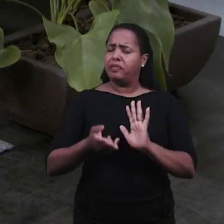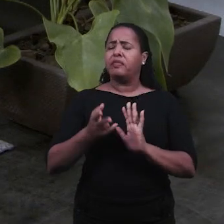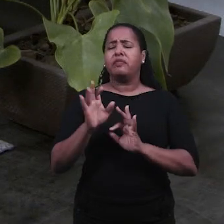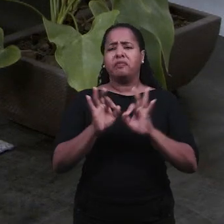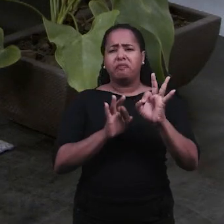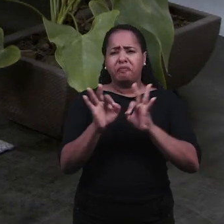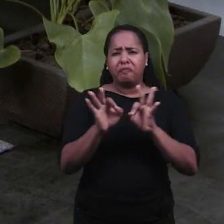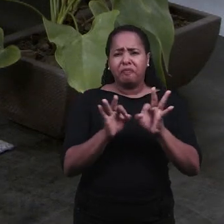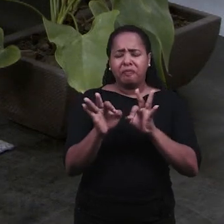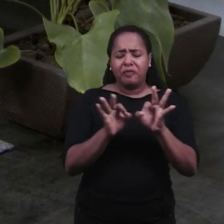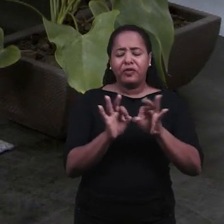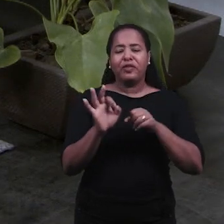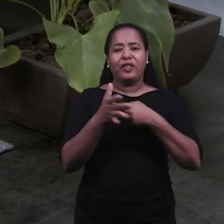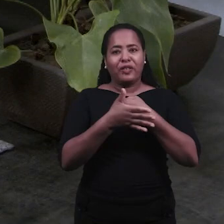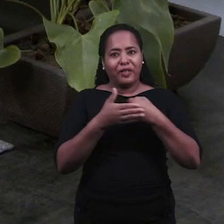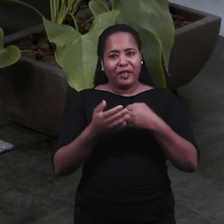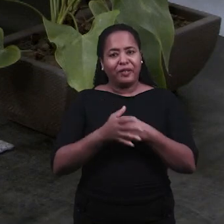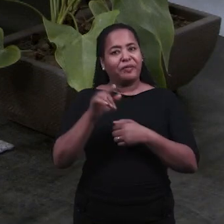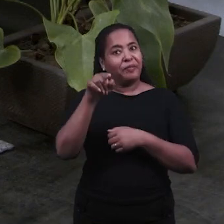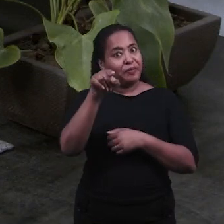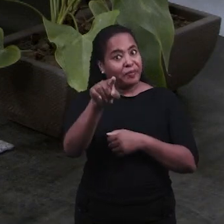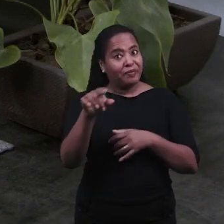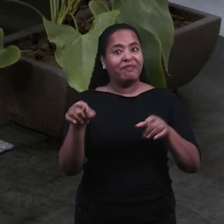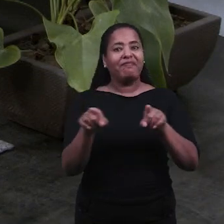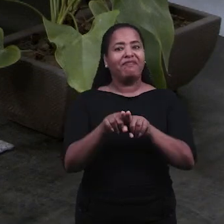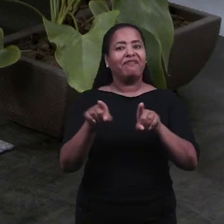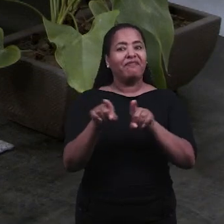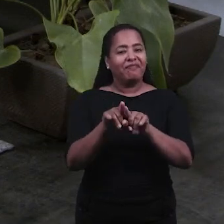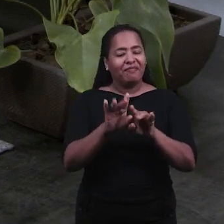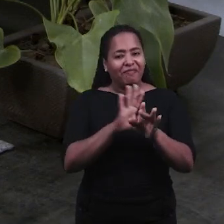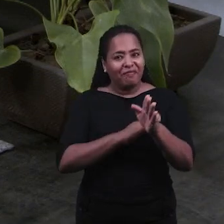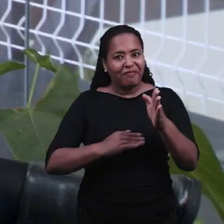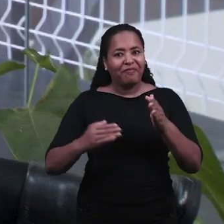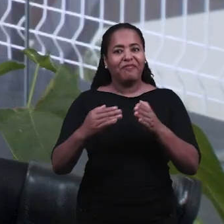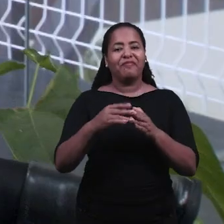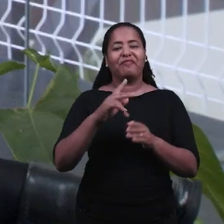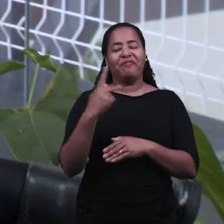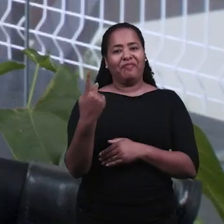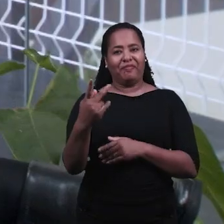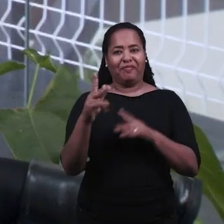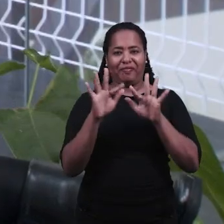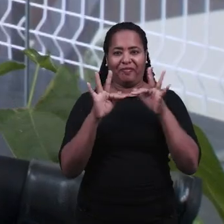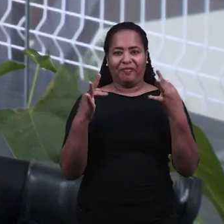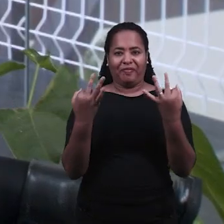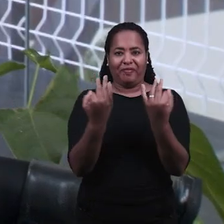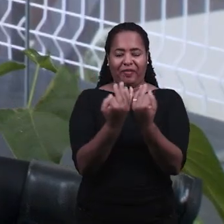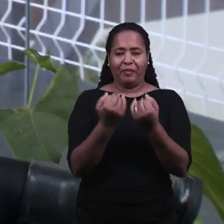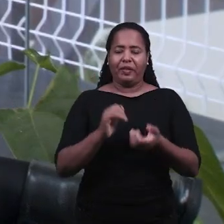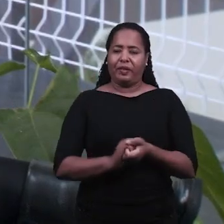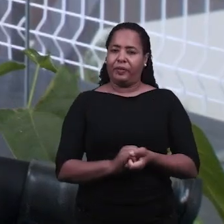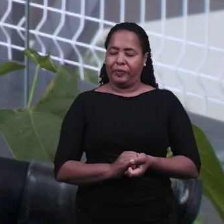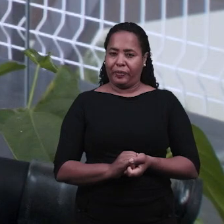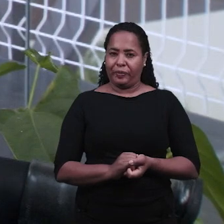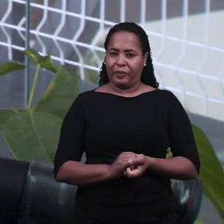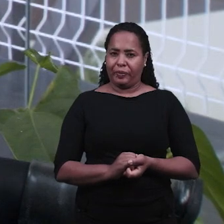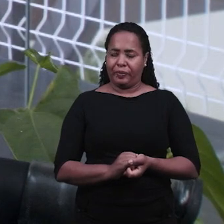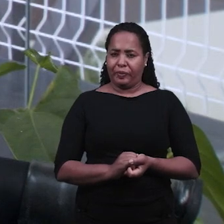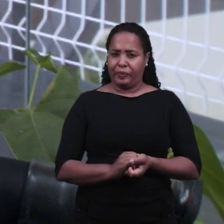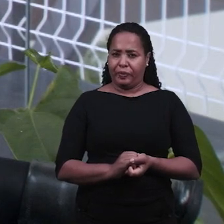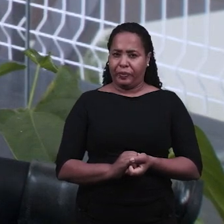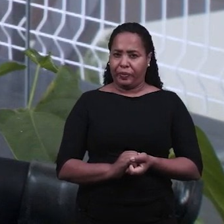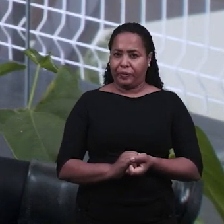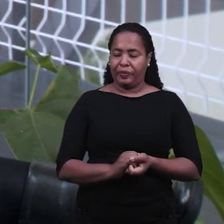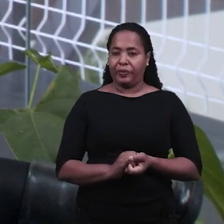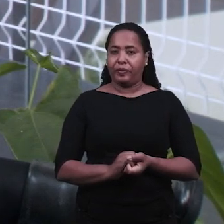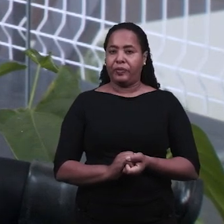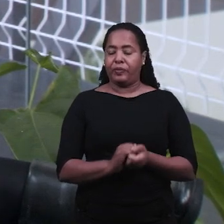rappelons toujours, avec beaucoup de soin pour vous et toute votre famille. Le long de son ministère, pendant